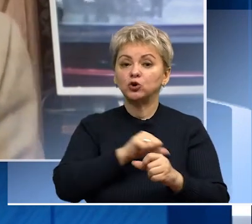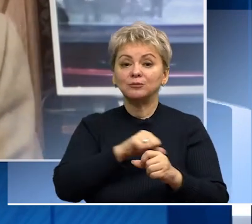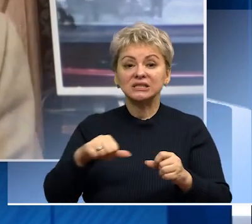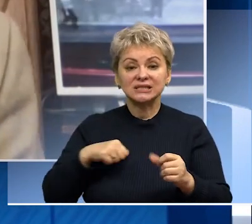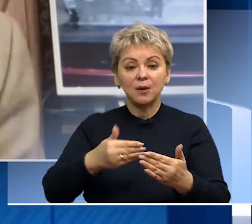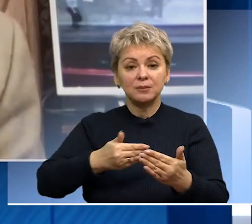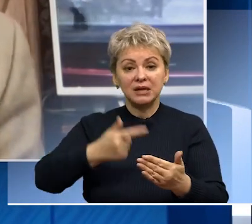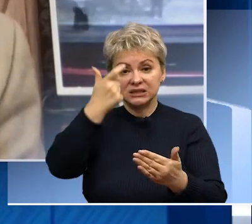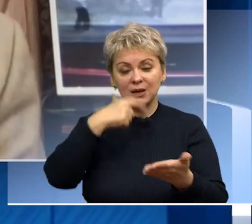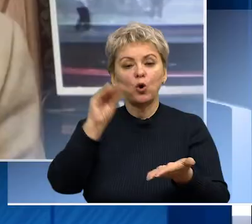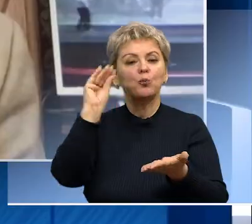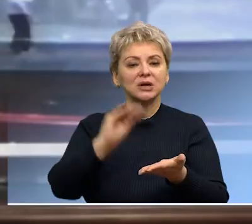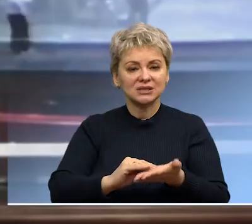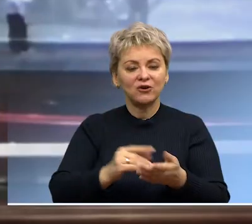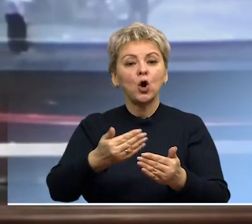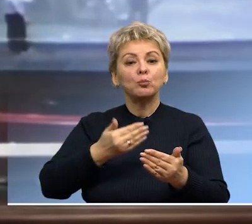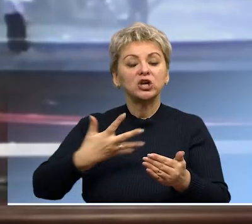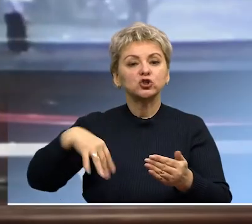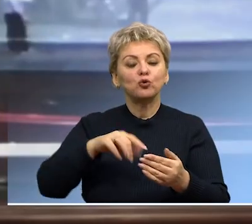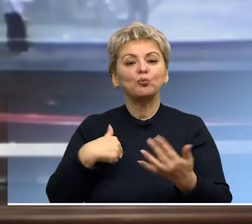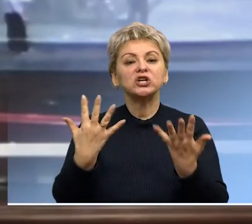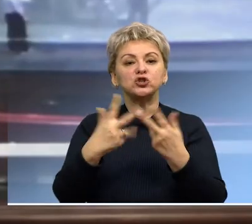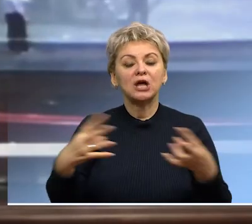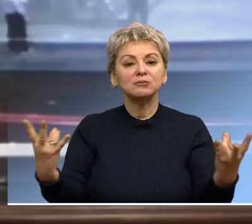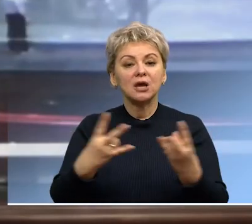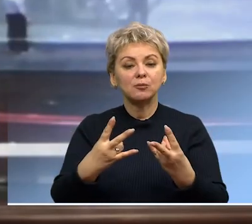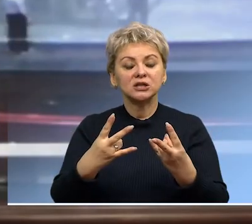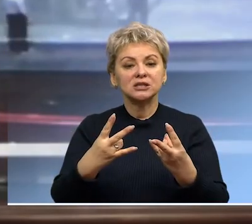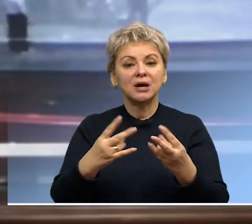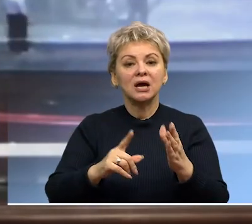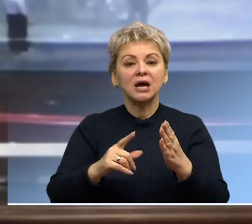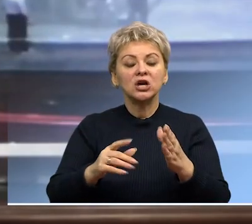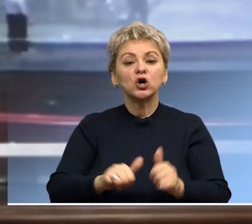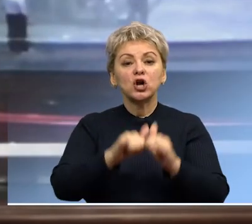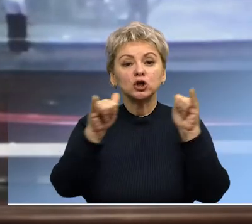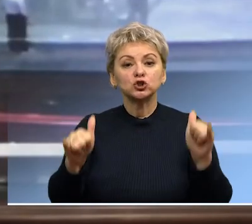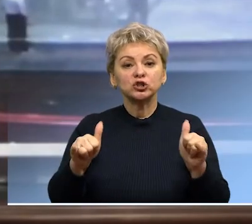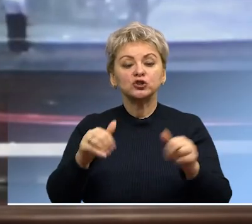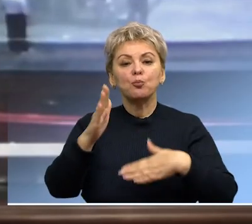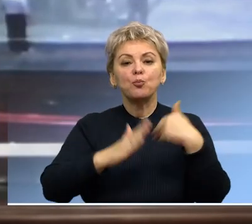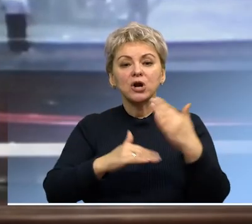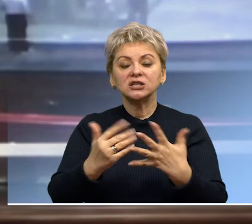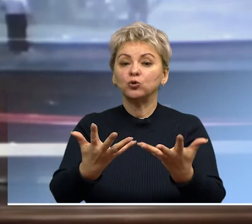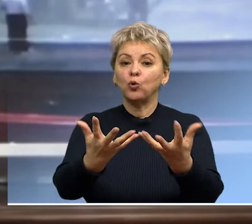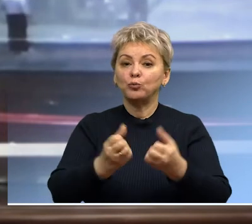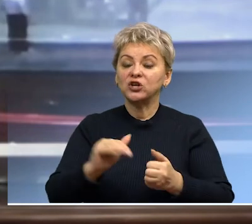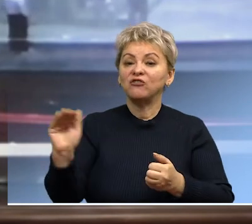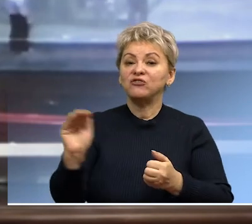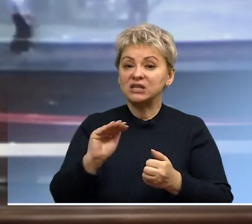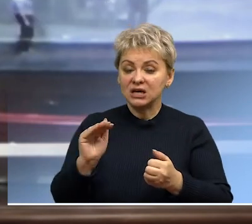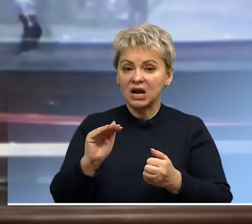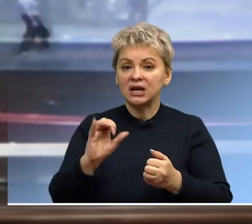которые мы сами перед собой поставили. Это прежде всего мы считаем необходимо, значит, расширить практику